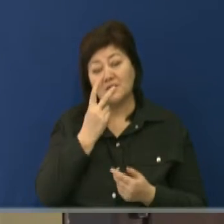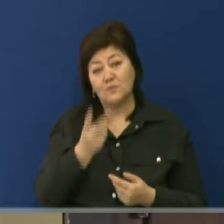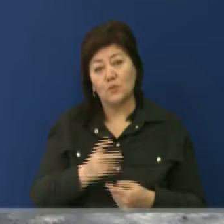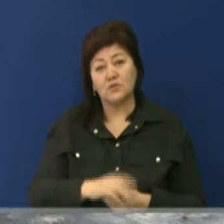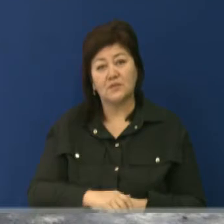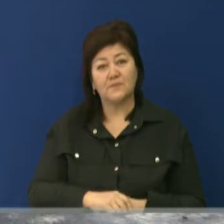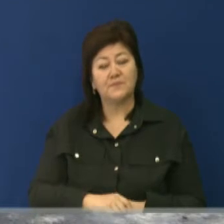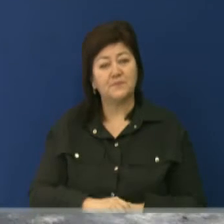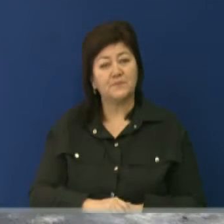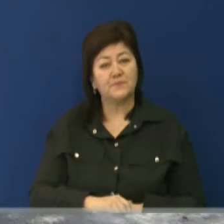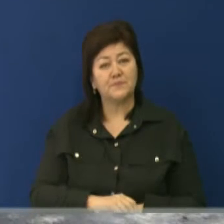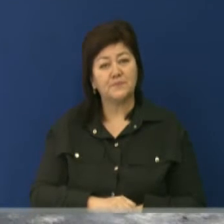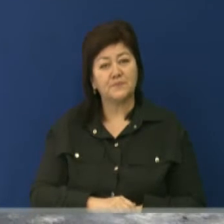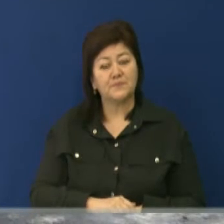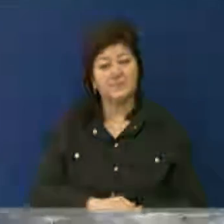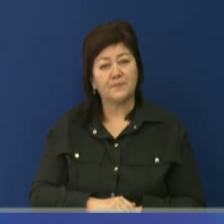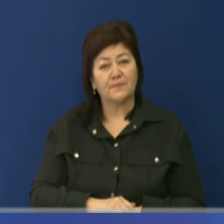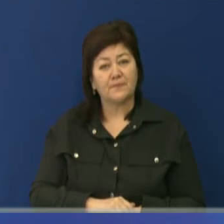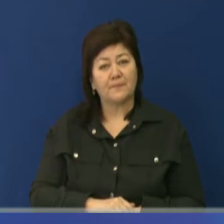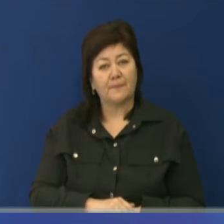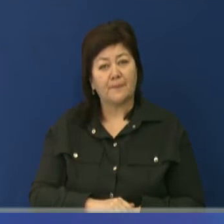Айдос Айтқалиев, Семей телеарнасы.